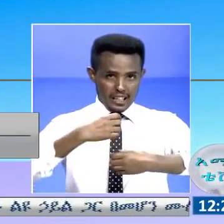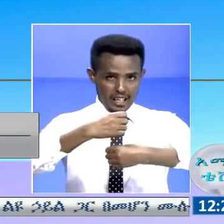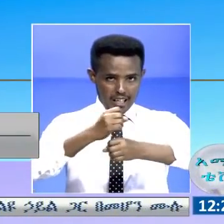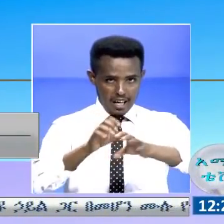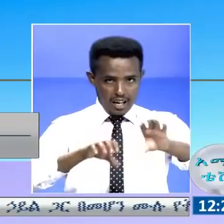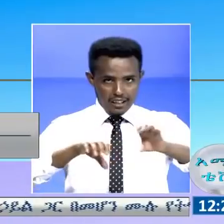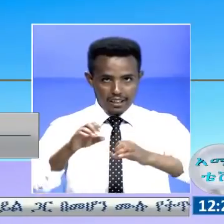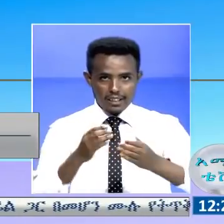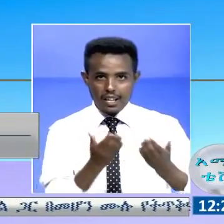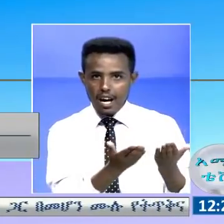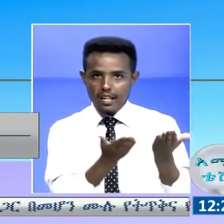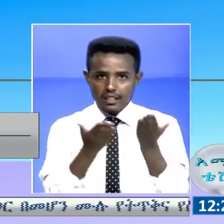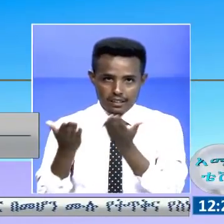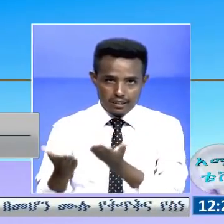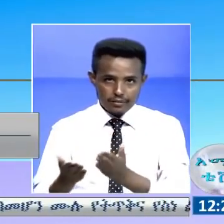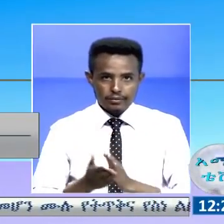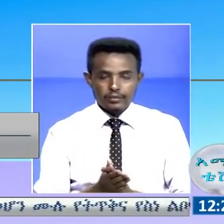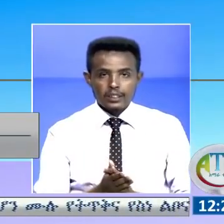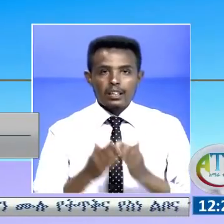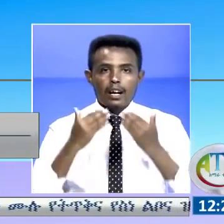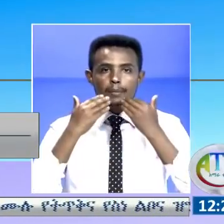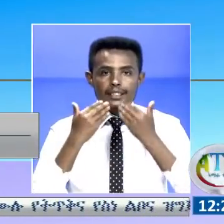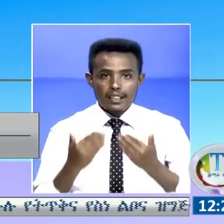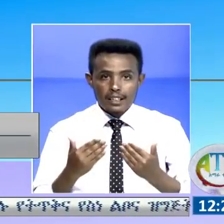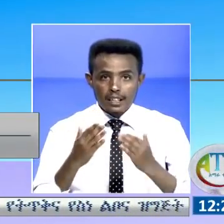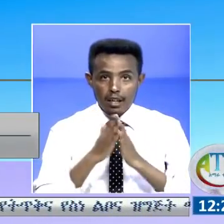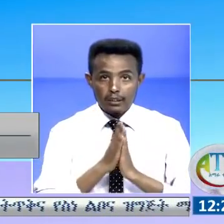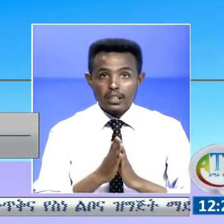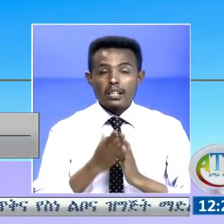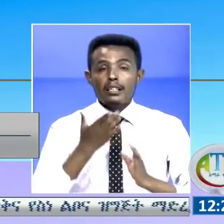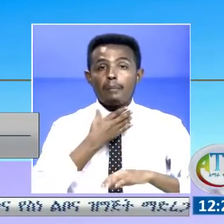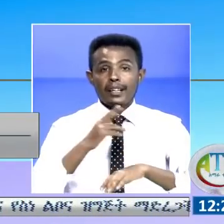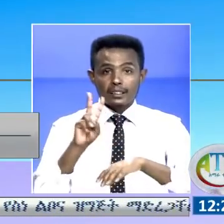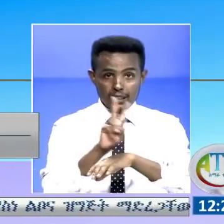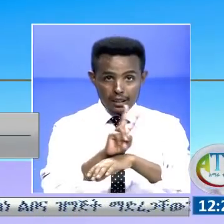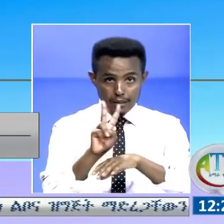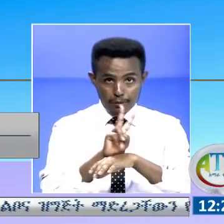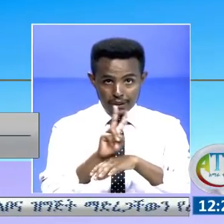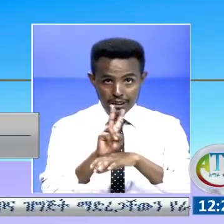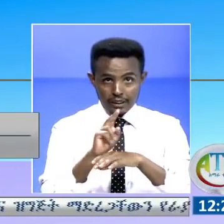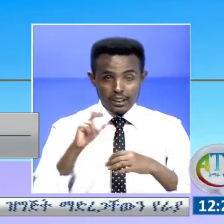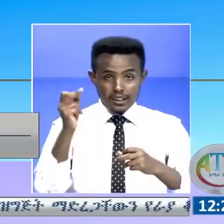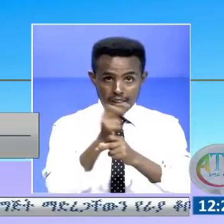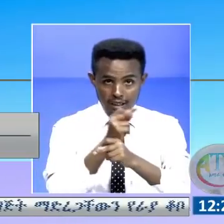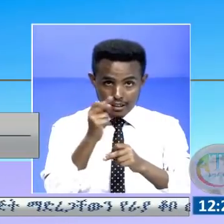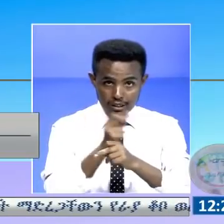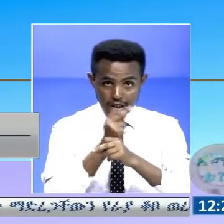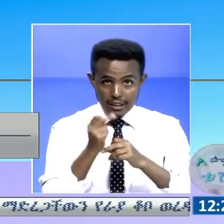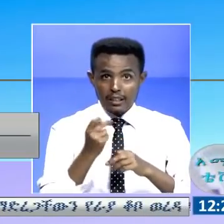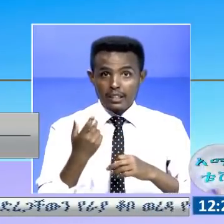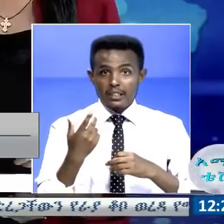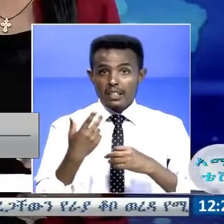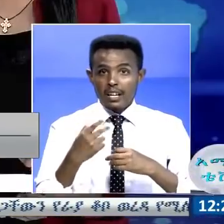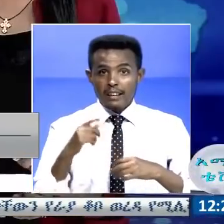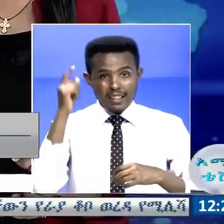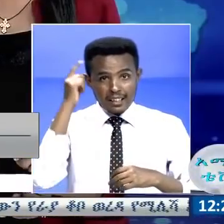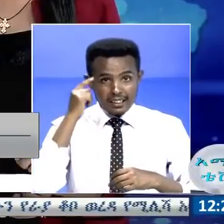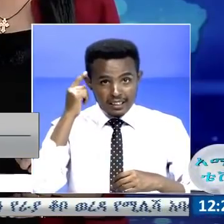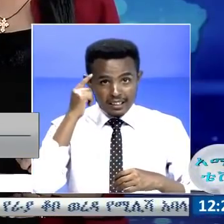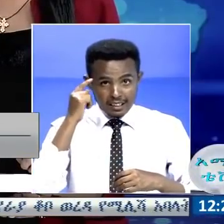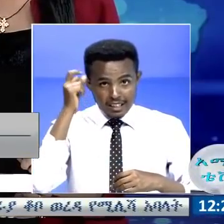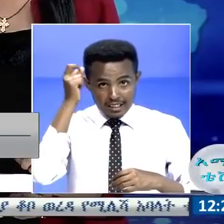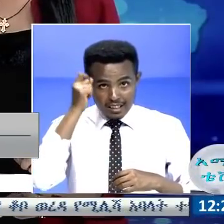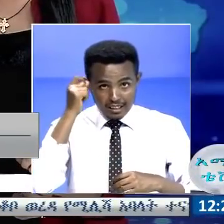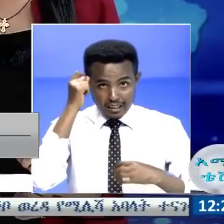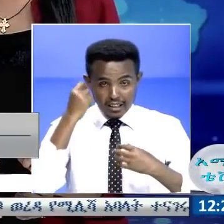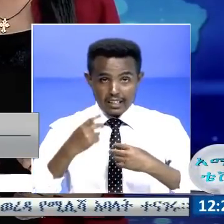መረጃ ጠቅለል አድርገህ አድርሰን። አመሰግናለሁ። የአማራ ብዙሃን መገናኛ ድርጅት የትህነግ ዘራፊና ከሃዲ